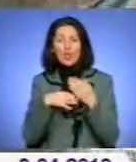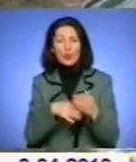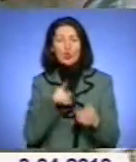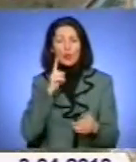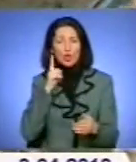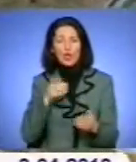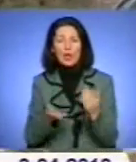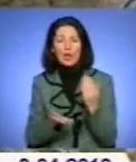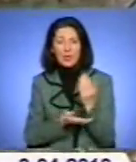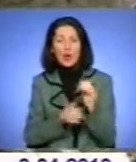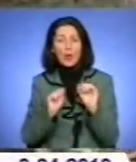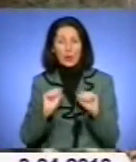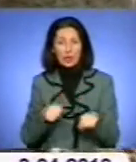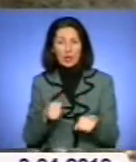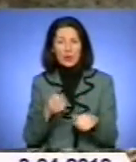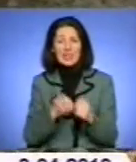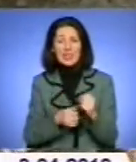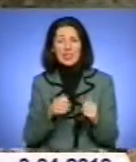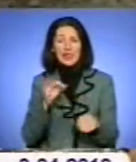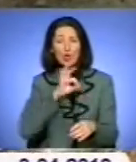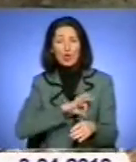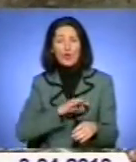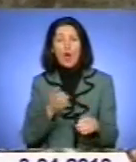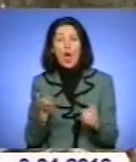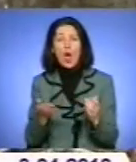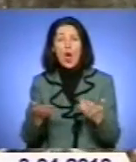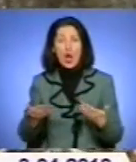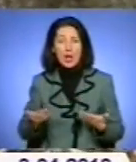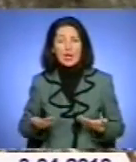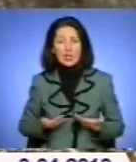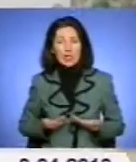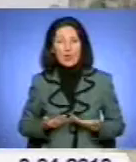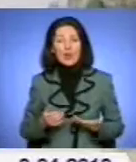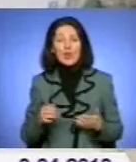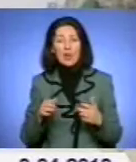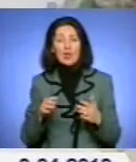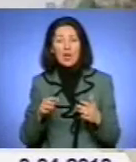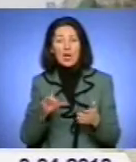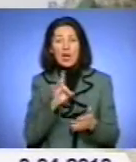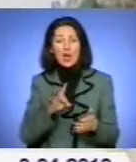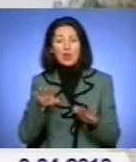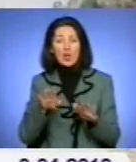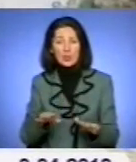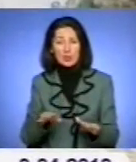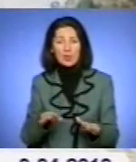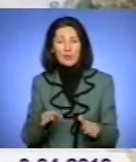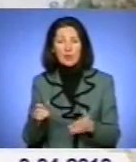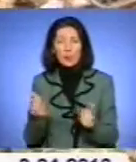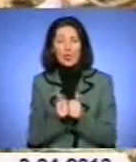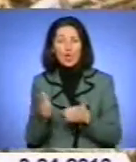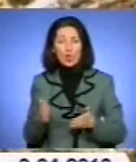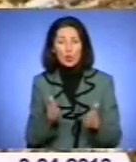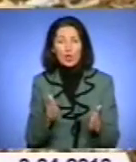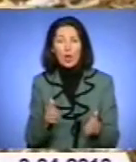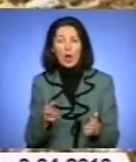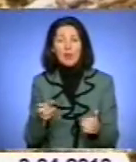дерев прийнятний. Та частіше його використовують у житлових районах міста та біля доріг. Для паркової зони це крайня міра. Тим